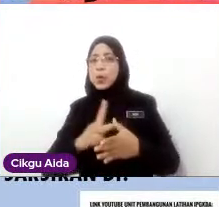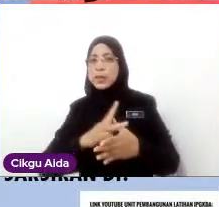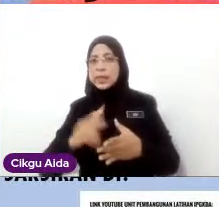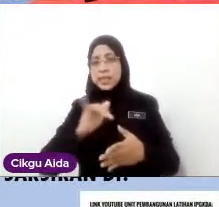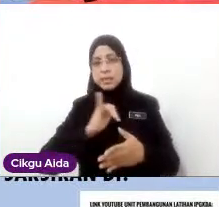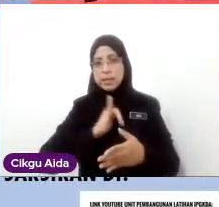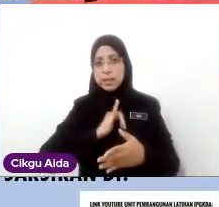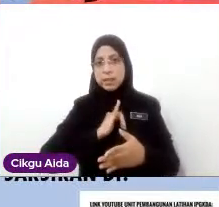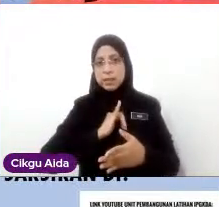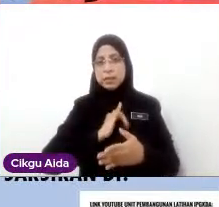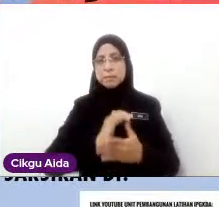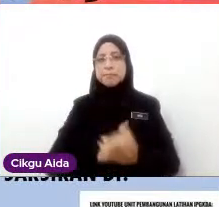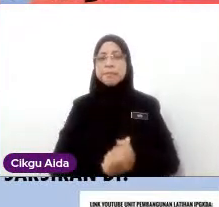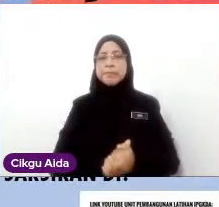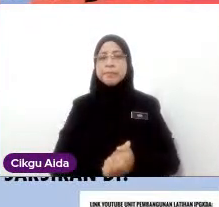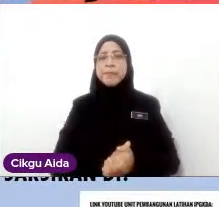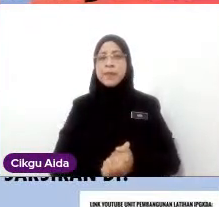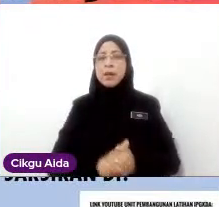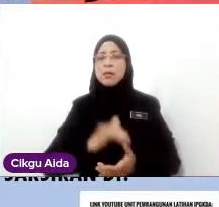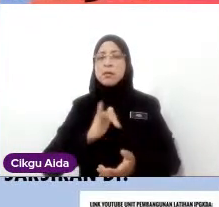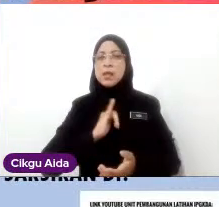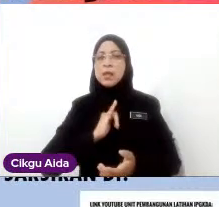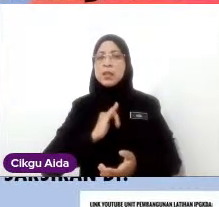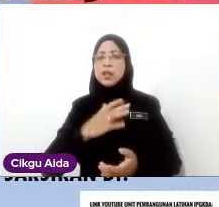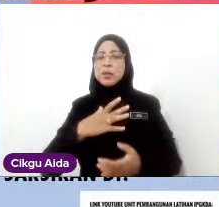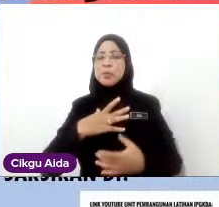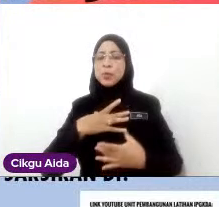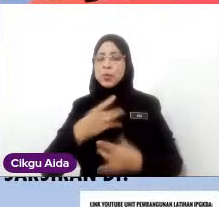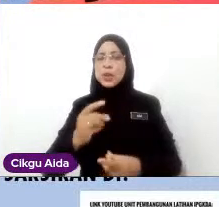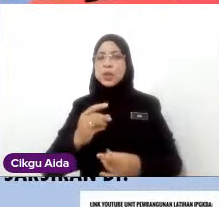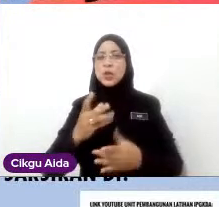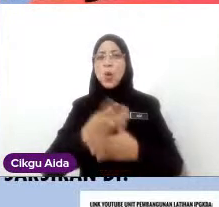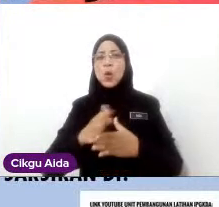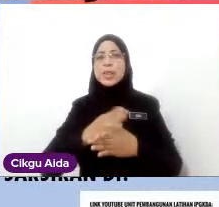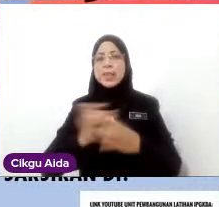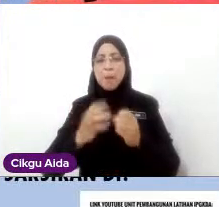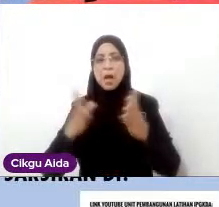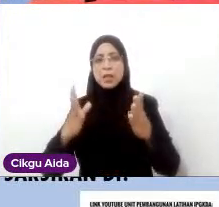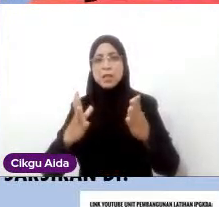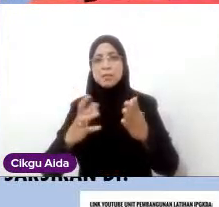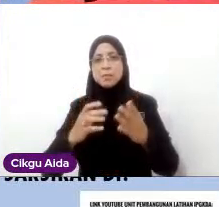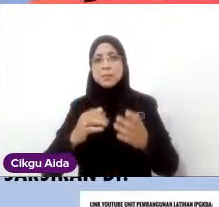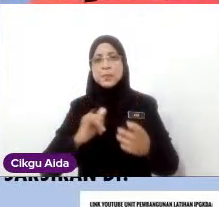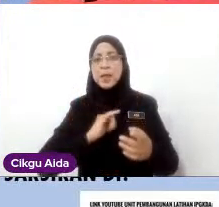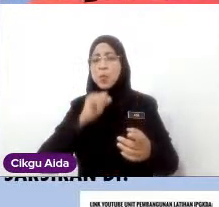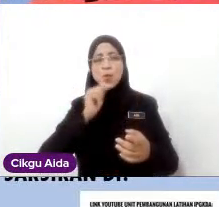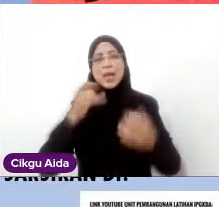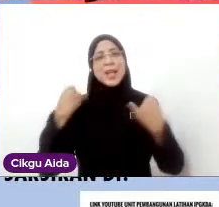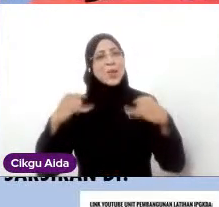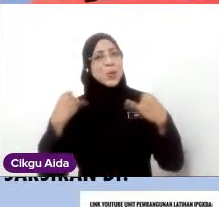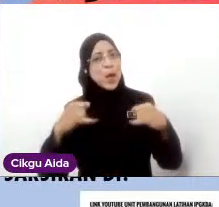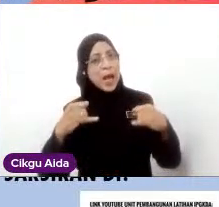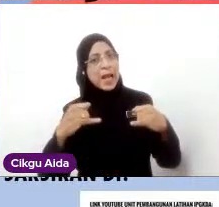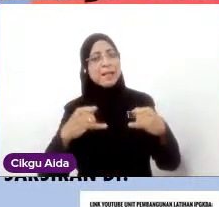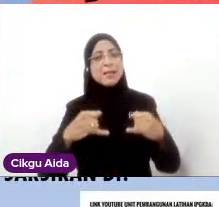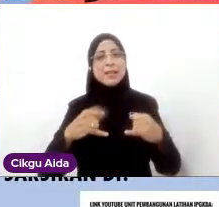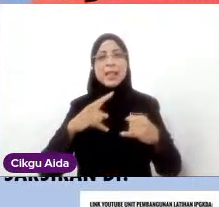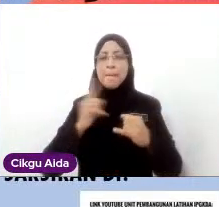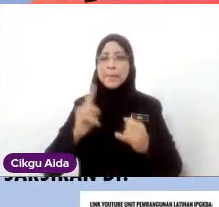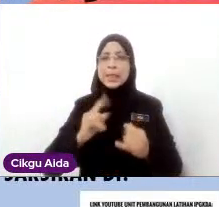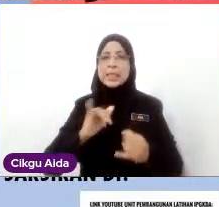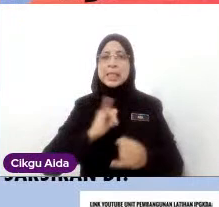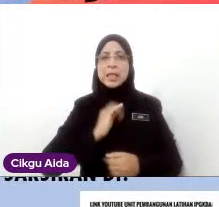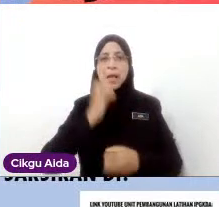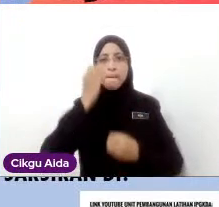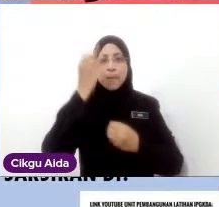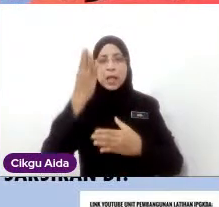satu inovasi je, tapi saya jenis suka kongsikan semua sebab saya ni bukannya nak jual inovasi saya ke apa, tapi